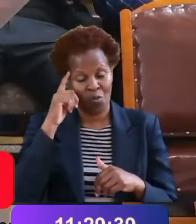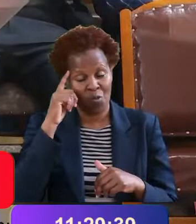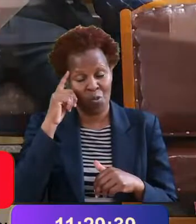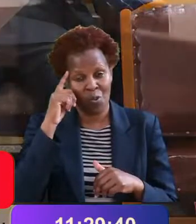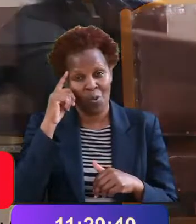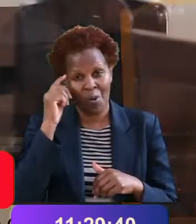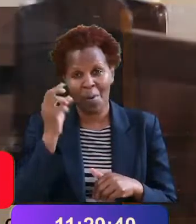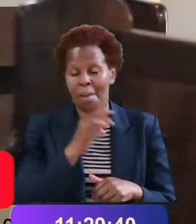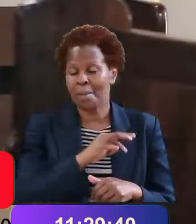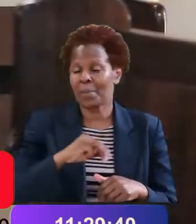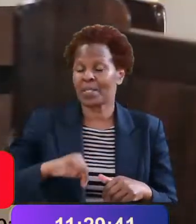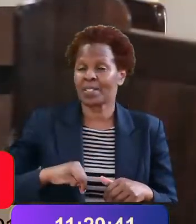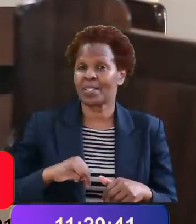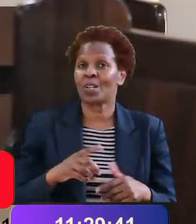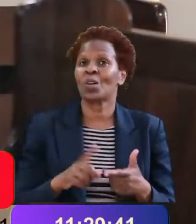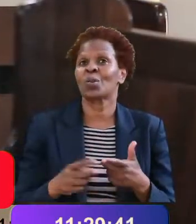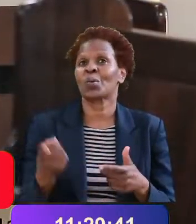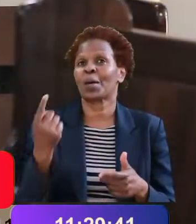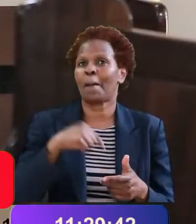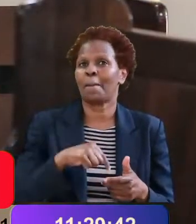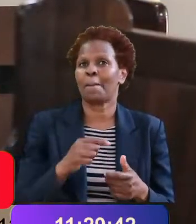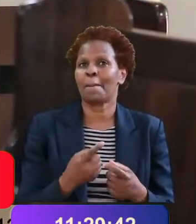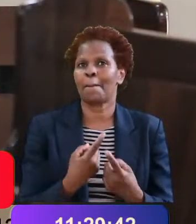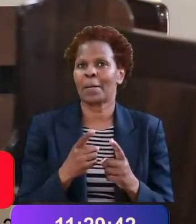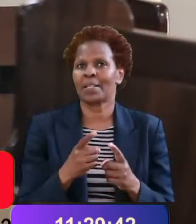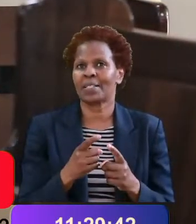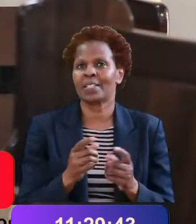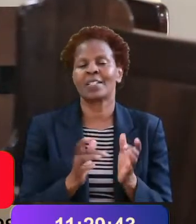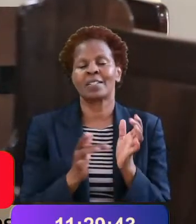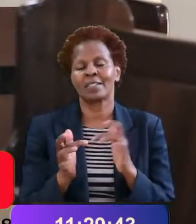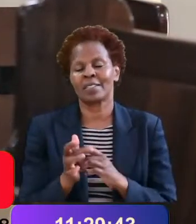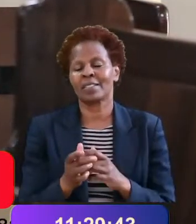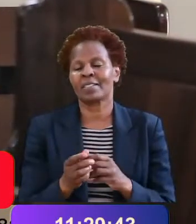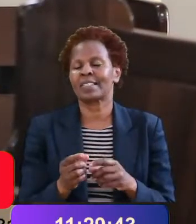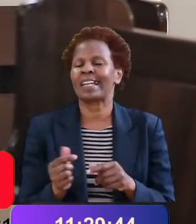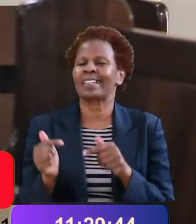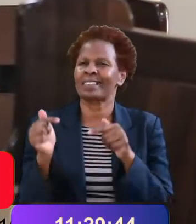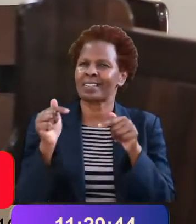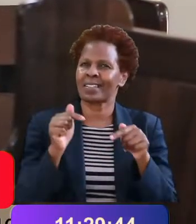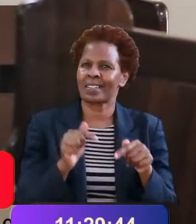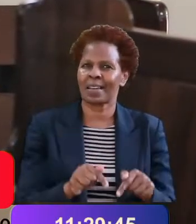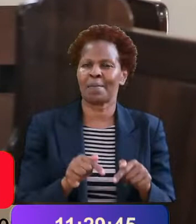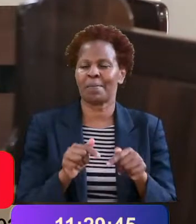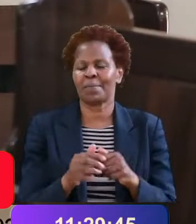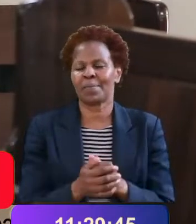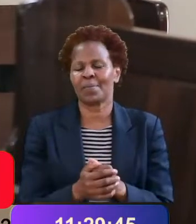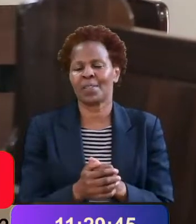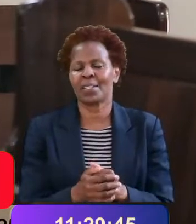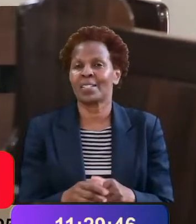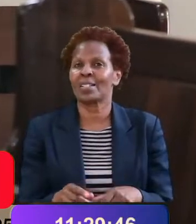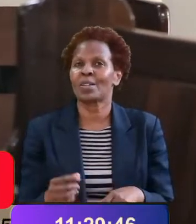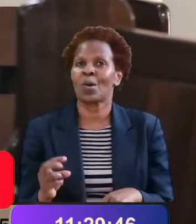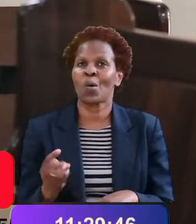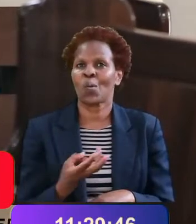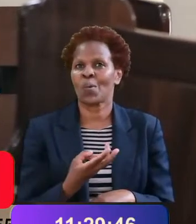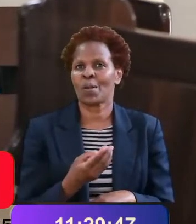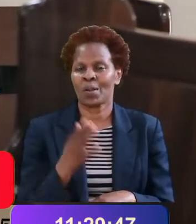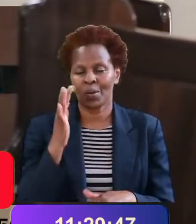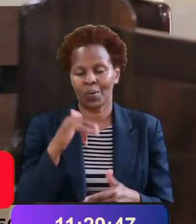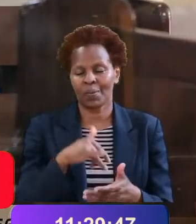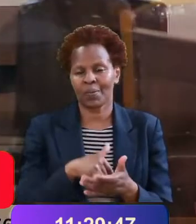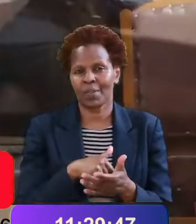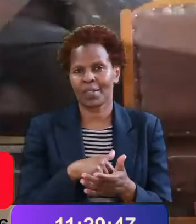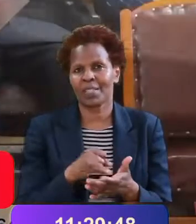wanatarajia Mesihi atakuja, lakini alikuja. They miss the point, alikuja, na sisi tunajua hivyo. Kwa hivyo